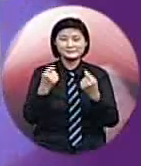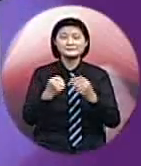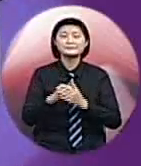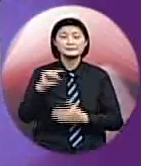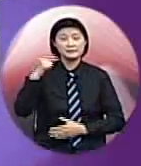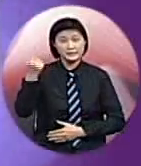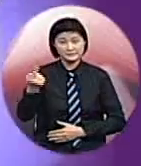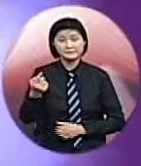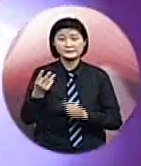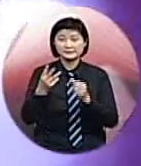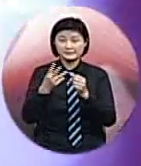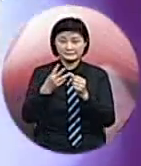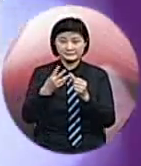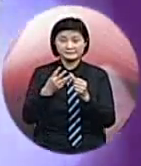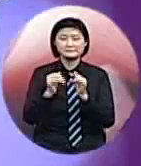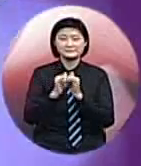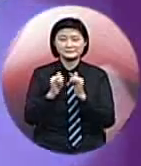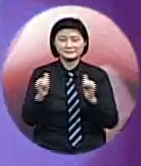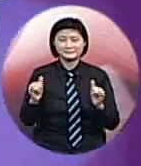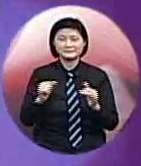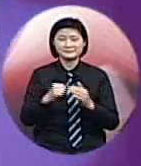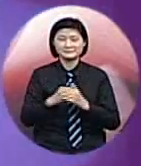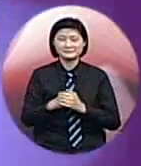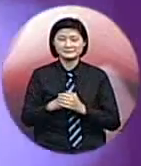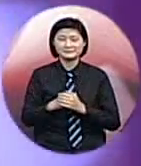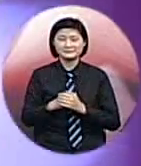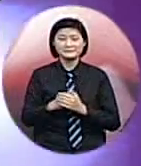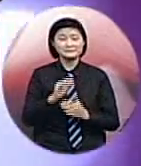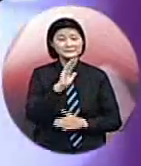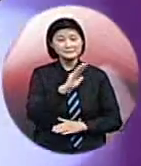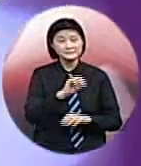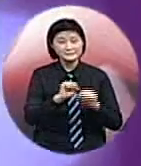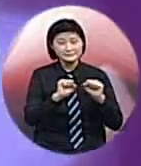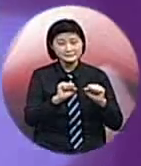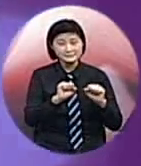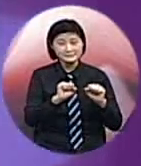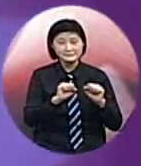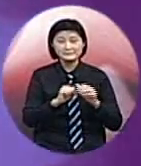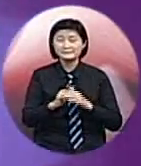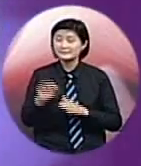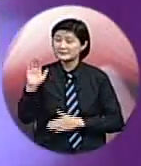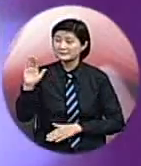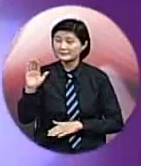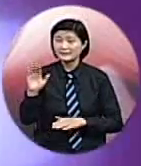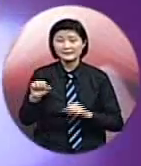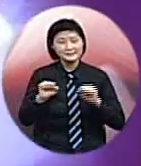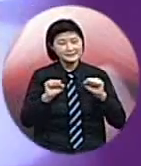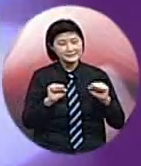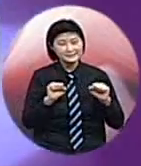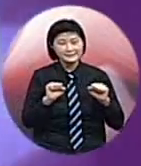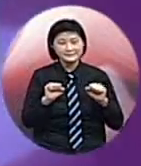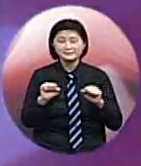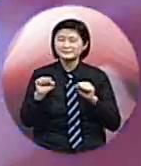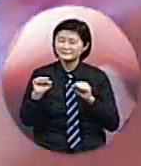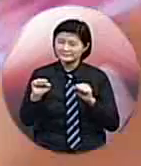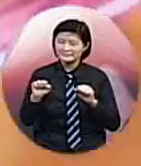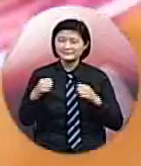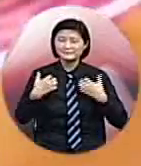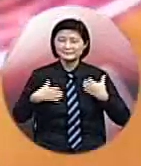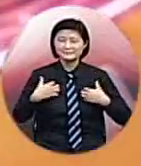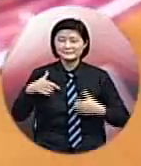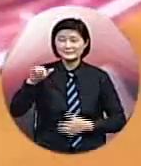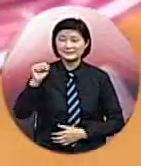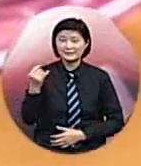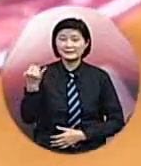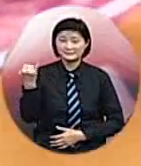이제 다음번 네, 네, 세 번째. 석창가자분이시죠? 세 번째 분. 네, 여보세요. 예, 네, 여보세요. 안녕하세요. 예, 네, 안녕하십니까. 길정아